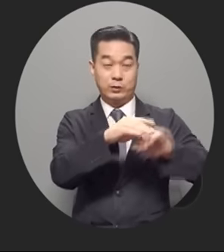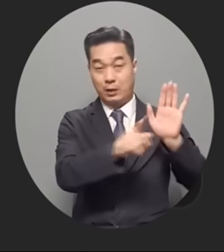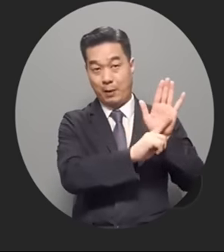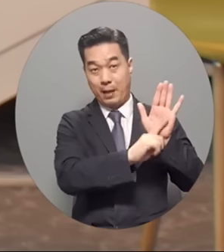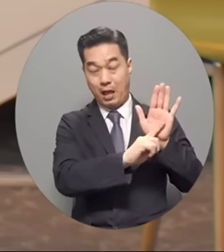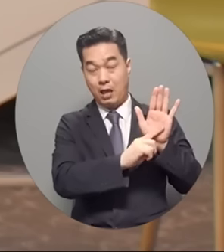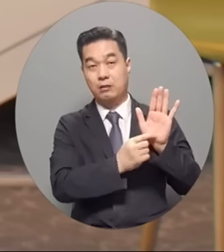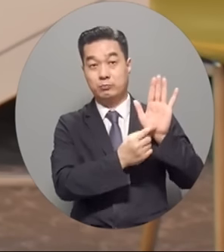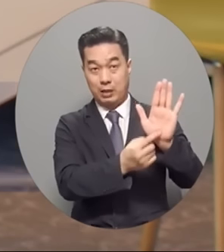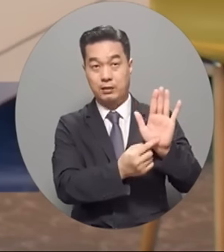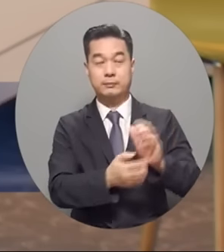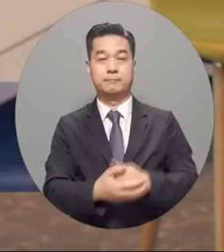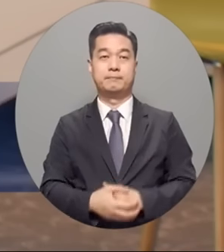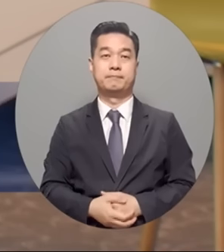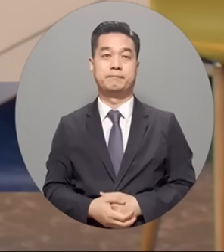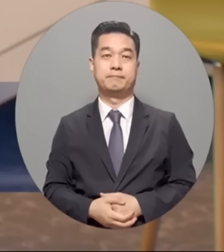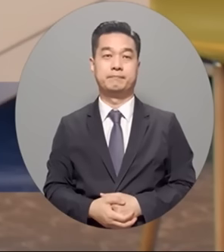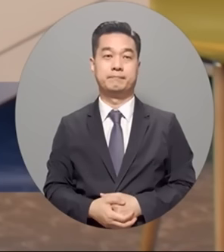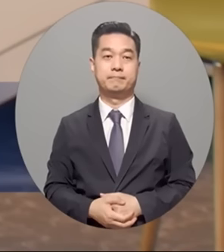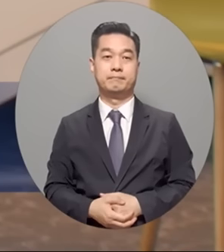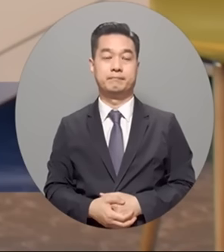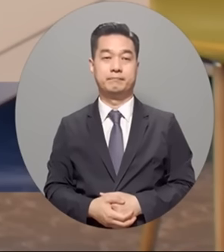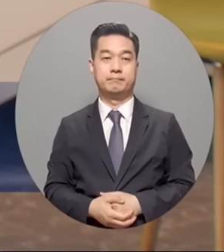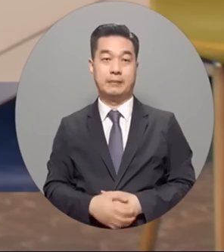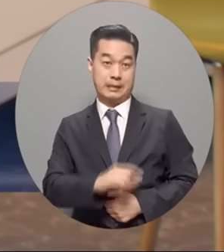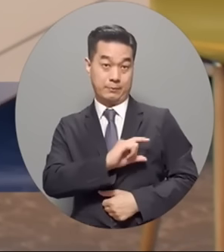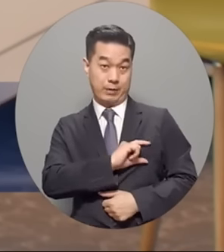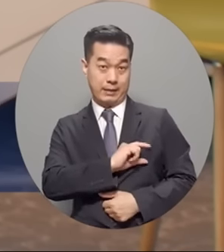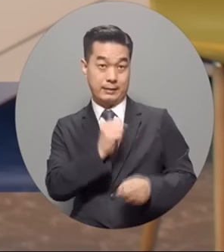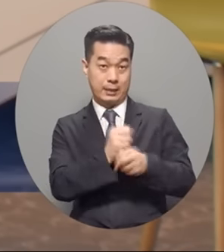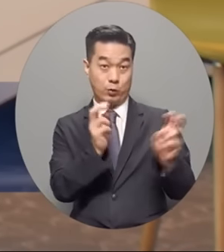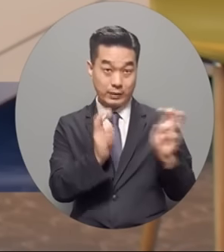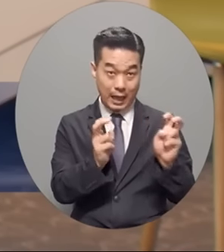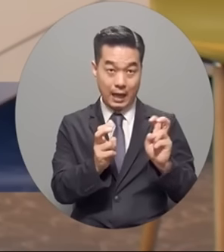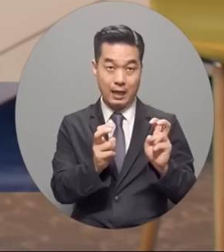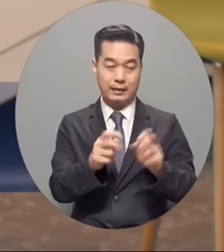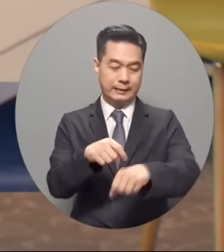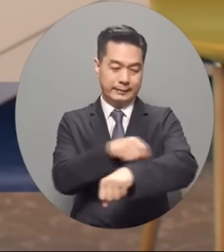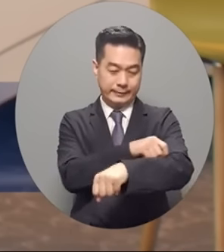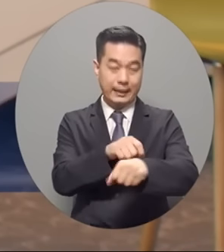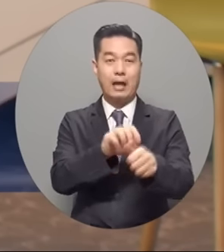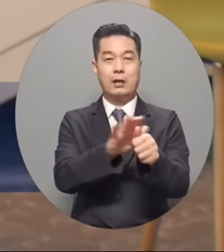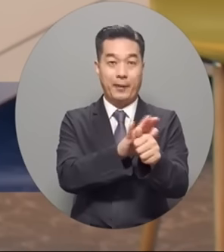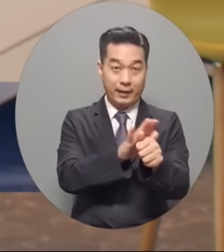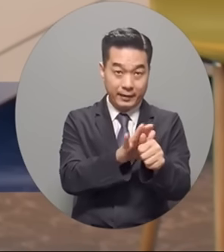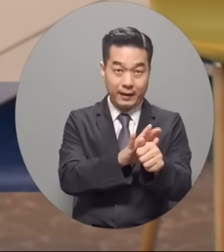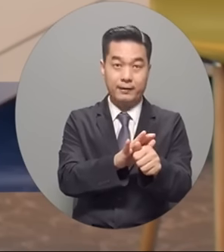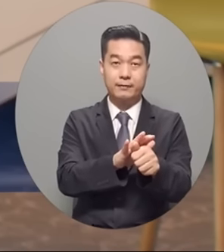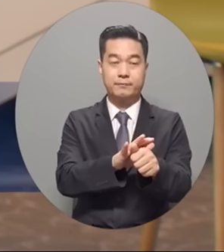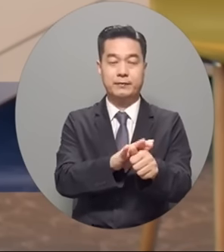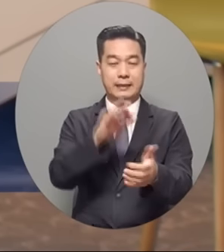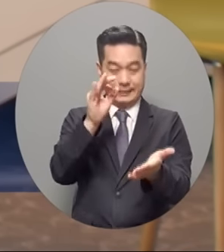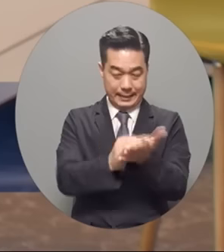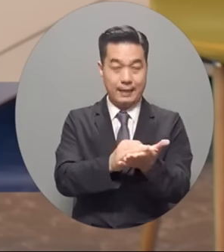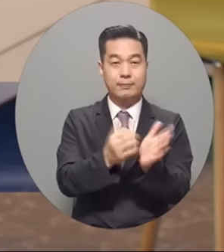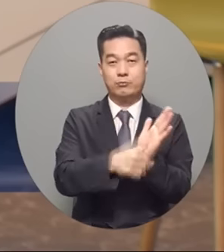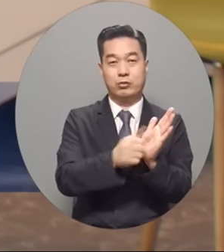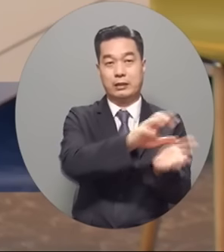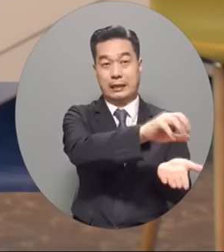겁니다. 브랜드 제조사랑 협업해서 단독 혜택, 단독 특가 상품을 대거 가져왔고 저희가